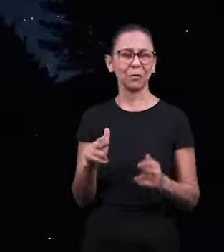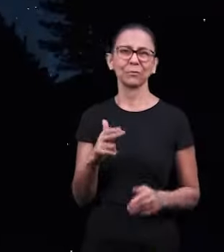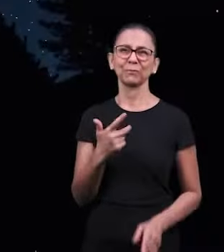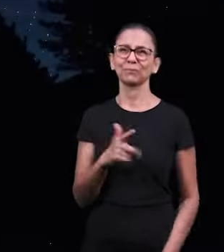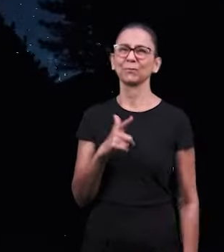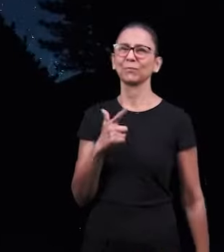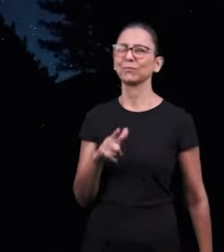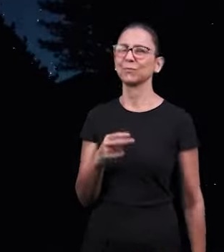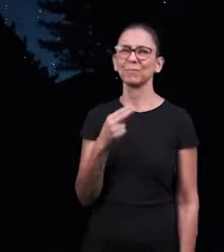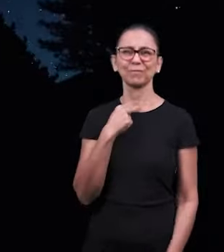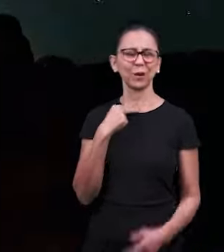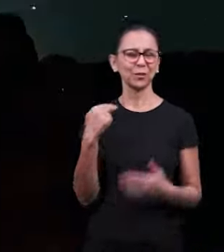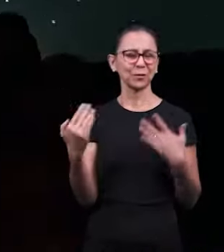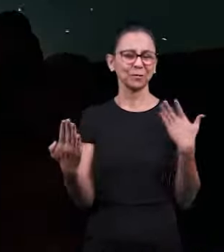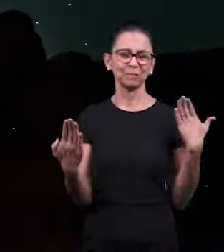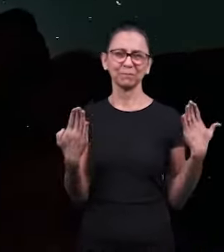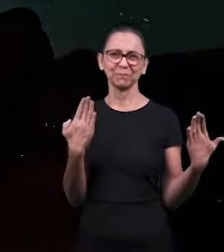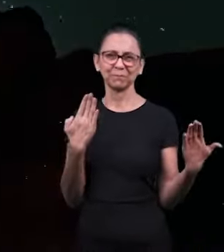ее даже не с чем